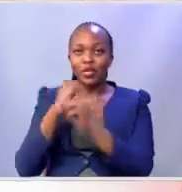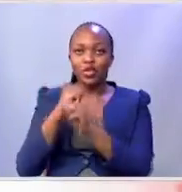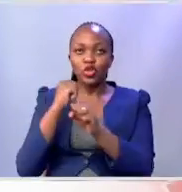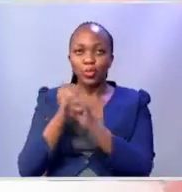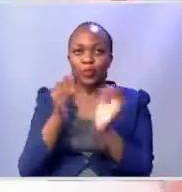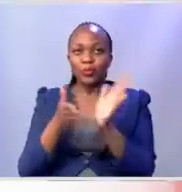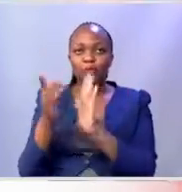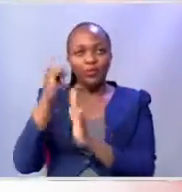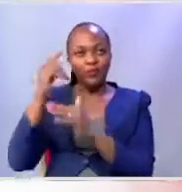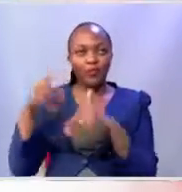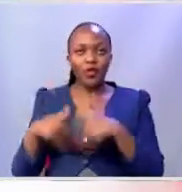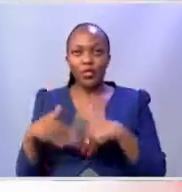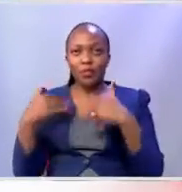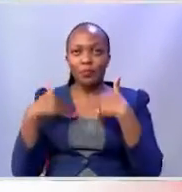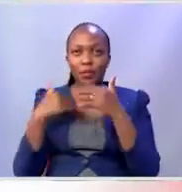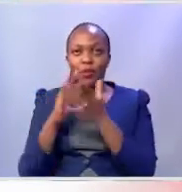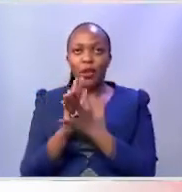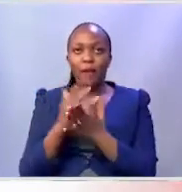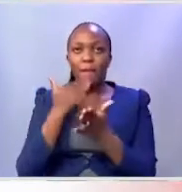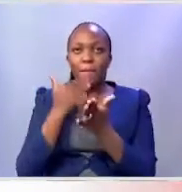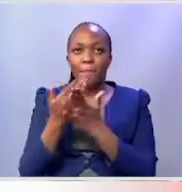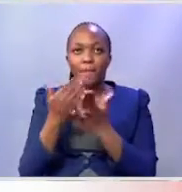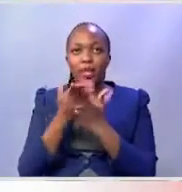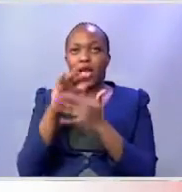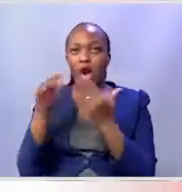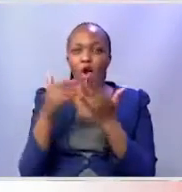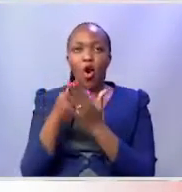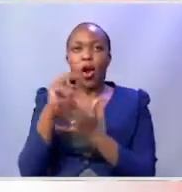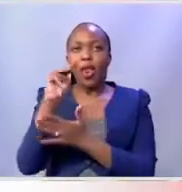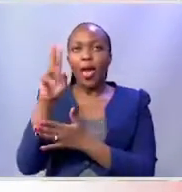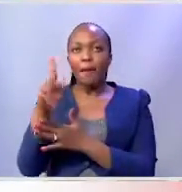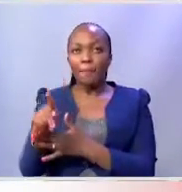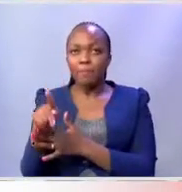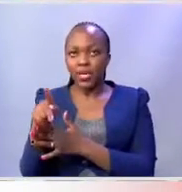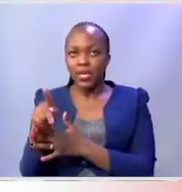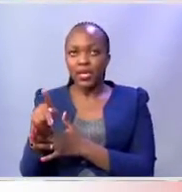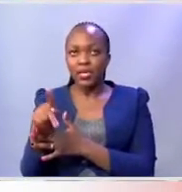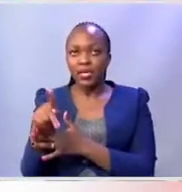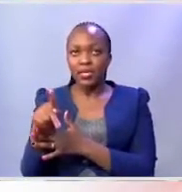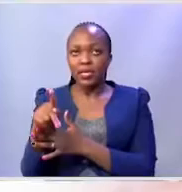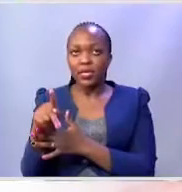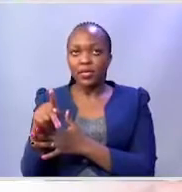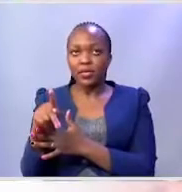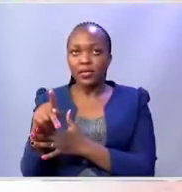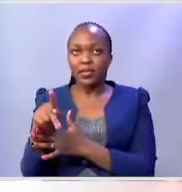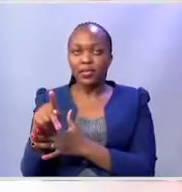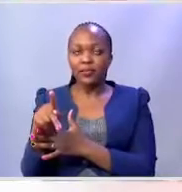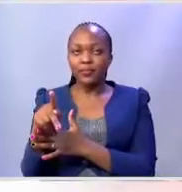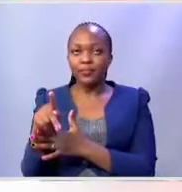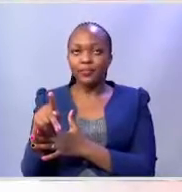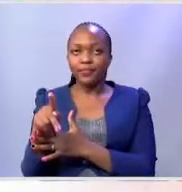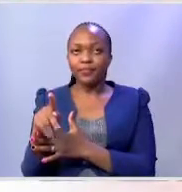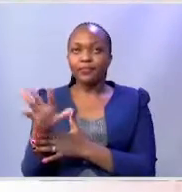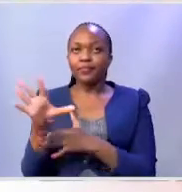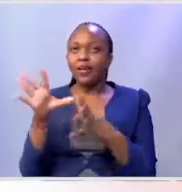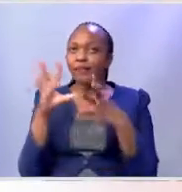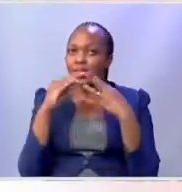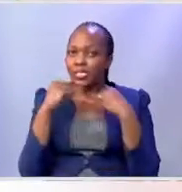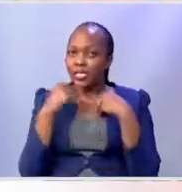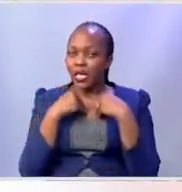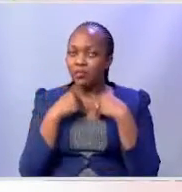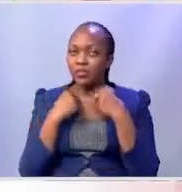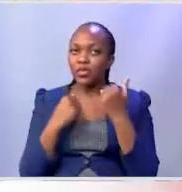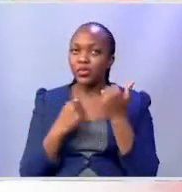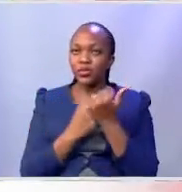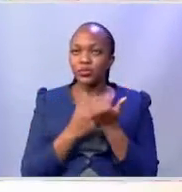the youths. Na nawashukuru wabunge wote wa Turkana except one. Wamekubali. Tumeungana na